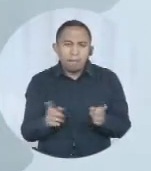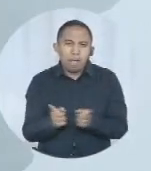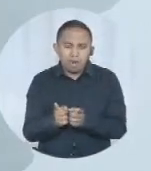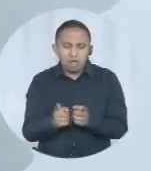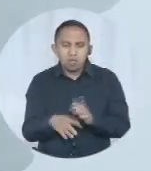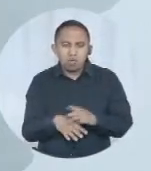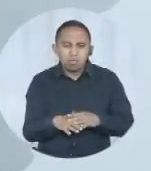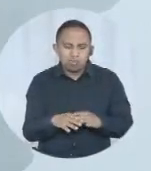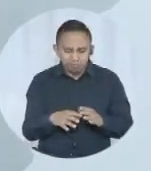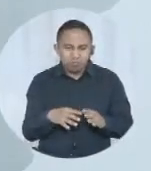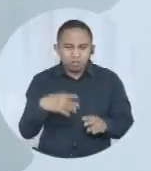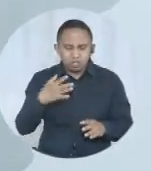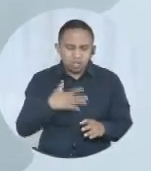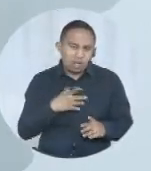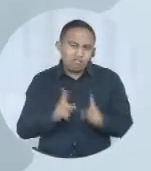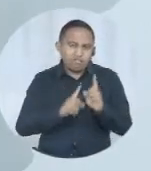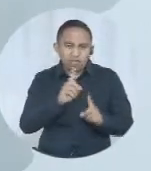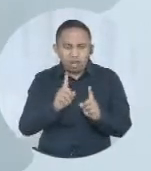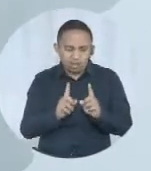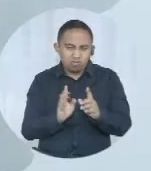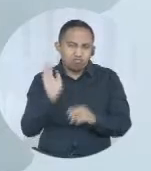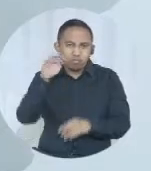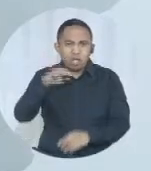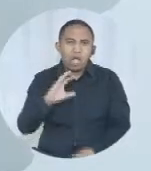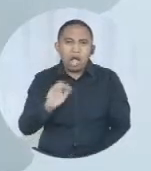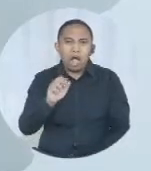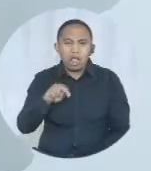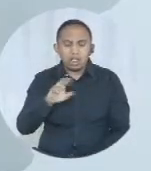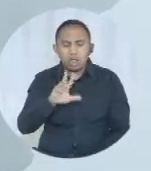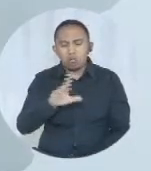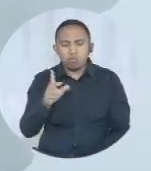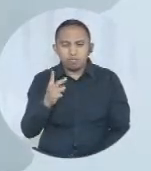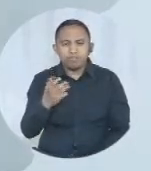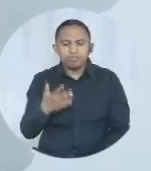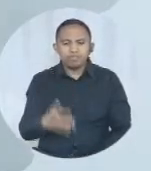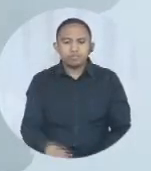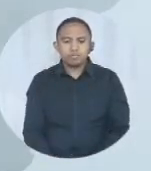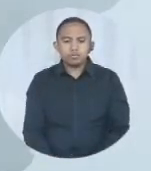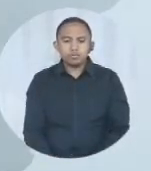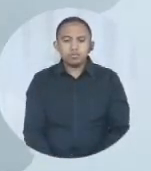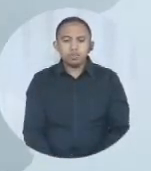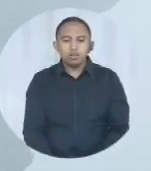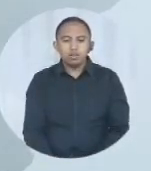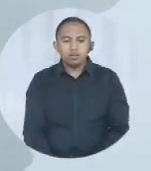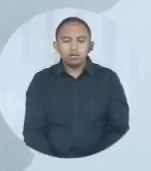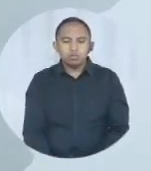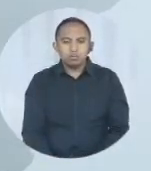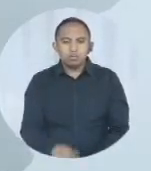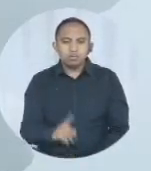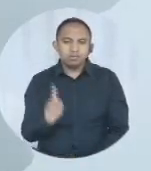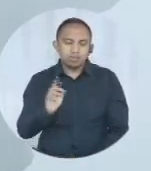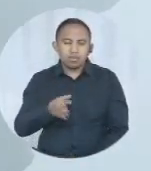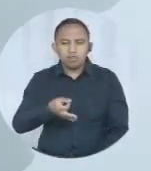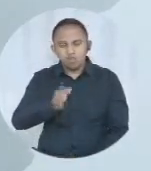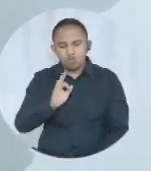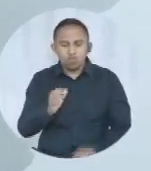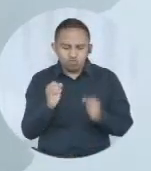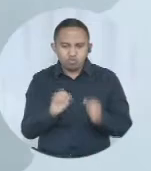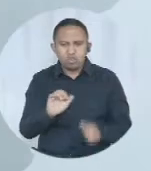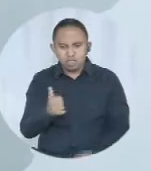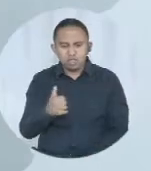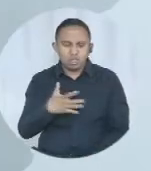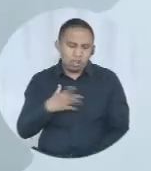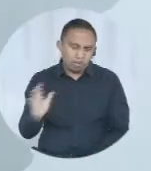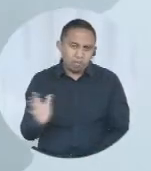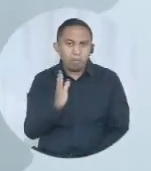fifanitsanana iakarana mikanina 2023 izay ary naneho ny fahavononany teo anivon'ny federasiona hamerina indray ny